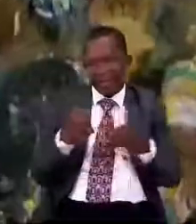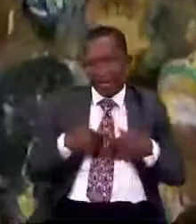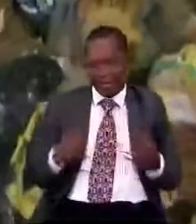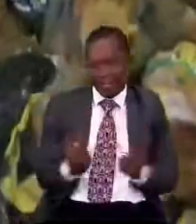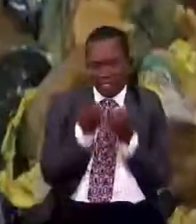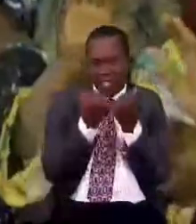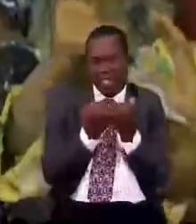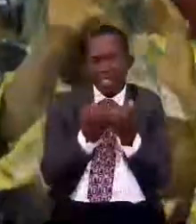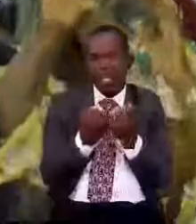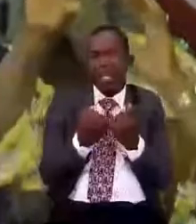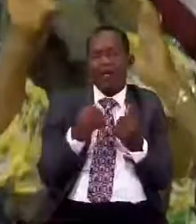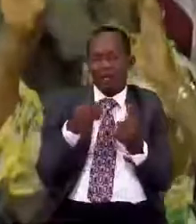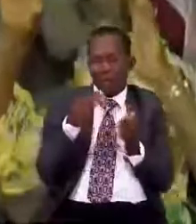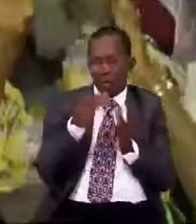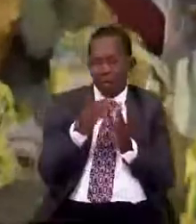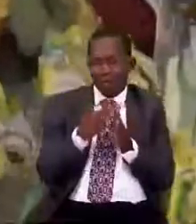maintenant.